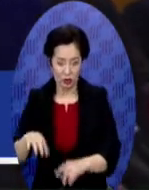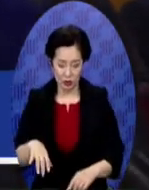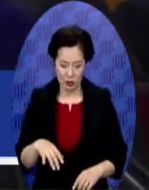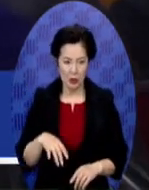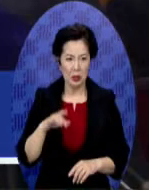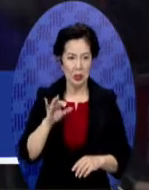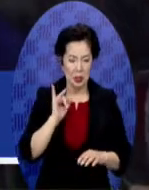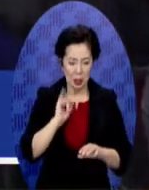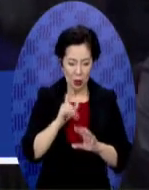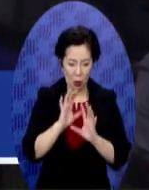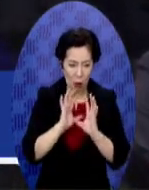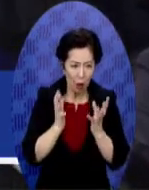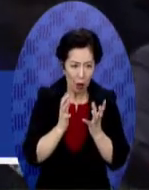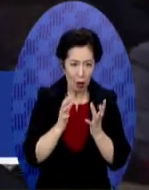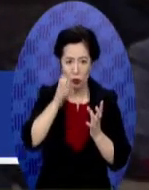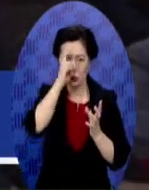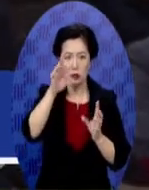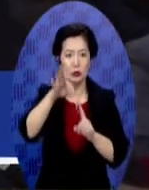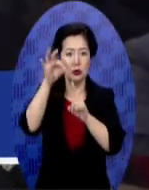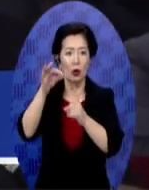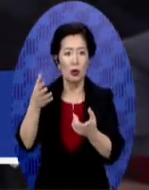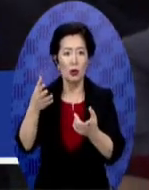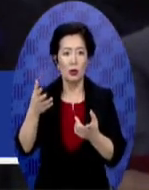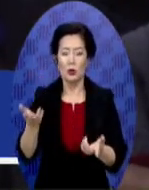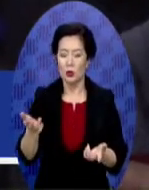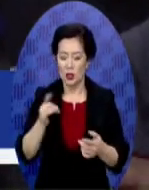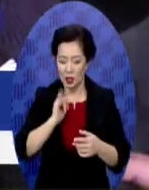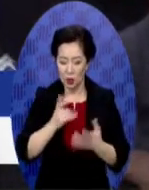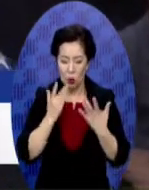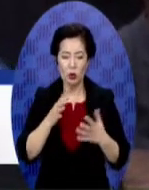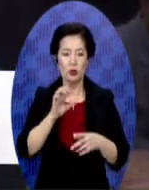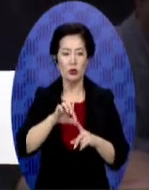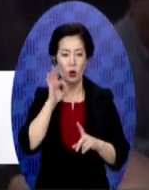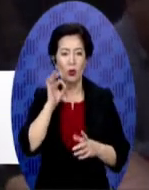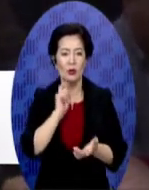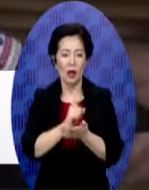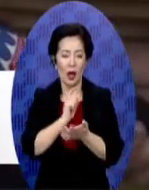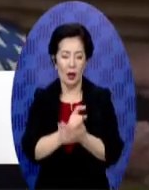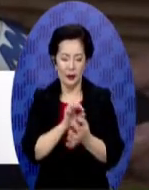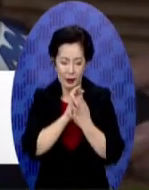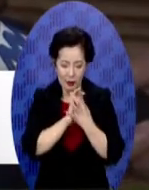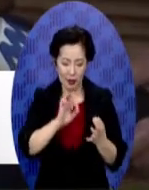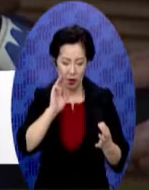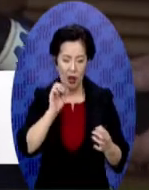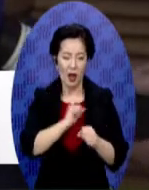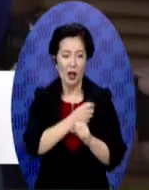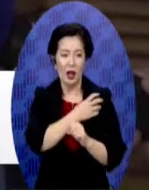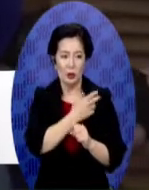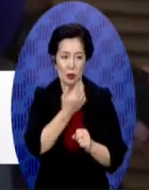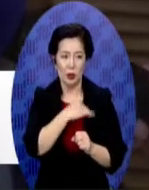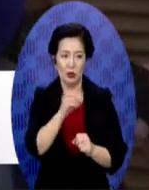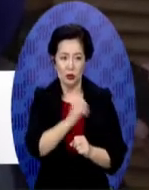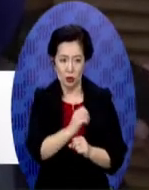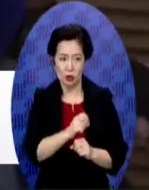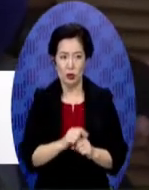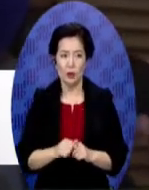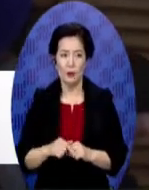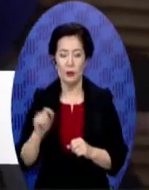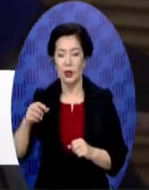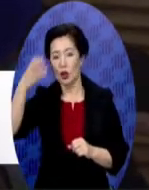хурлаас сонгоё гэж хэллээ. Тэгэхээр их хурлын сонгуулийг маш хариуцлагатай болгох ёстой гэж би өөртөө бодчихлоо. Төрийн гэдгийг бол хасах шаардлага надад